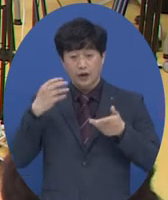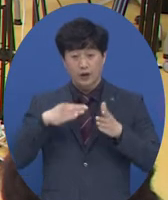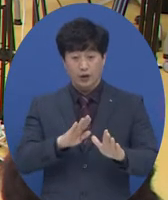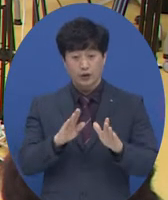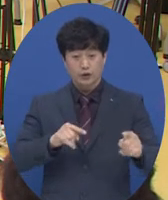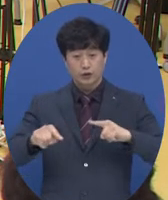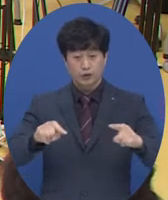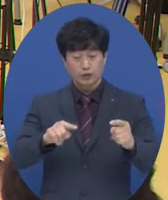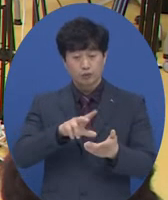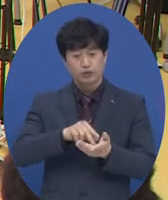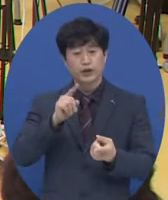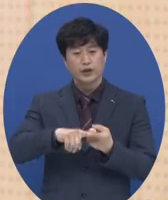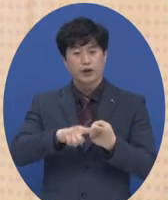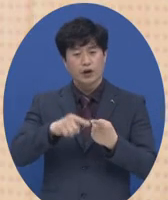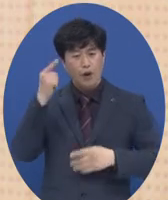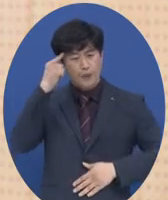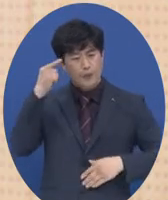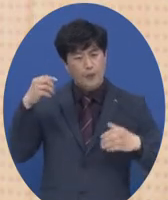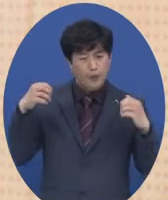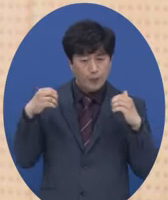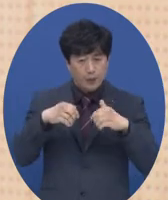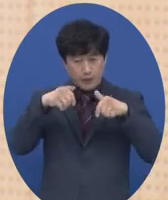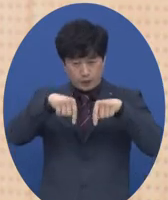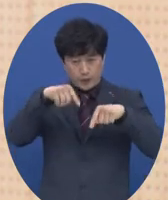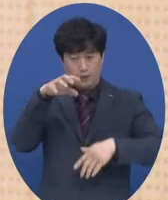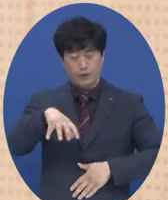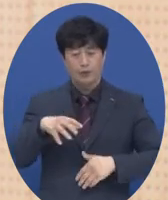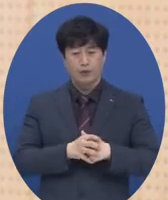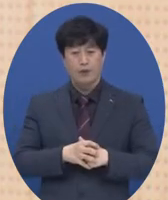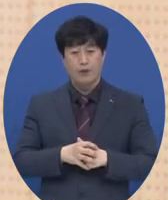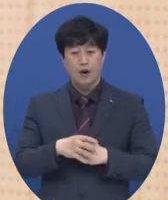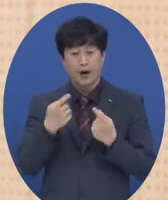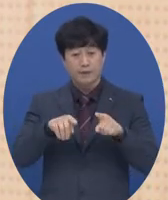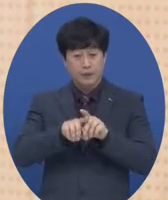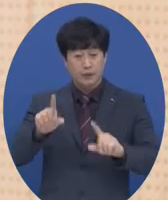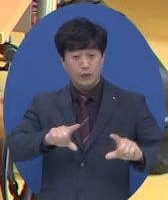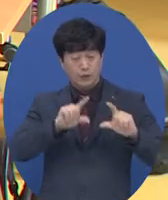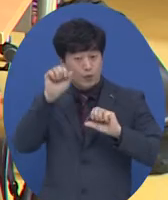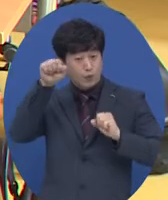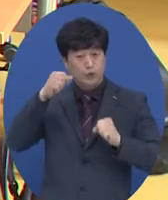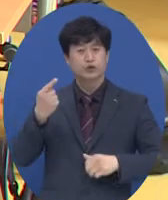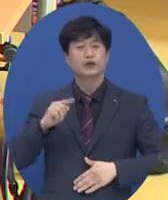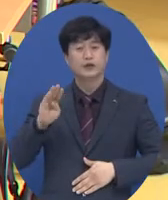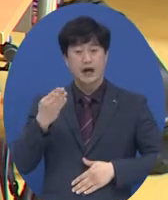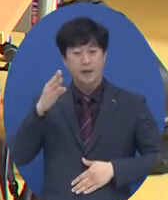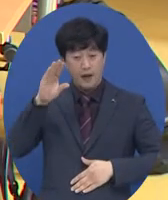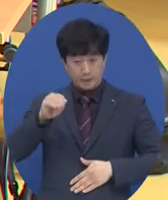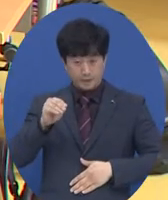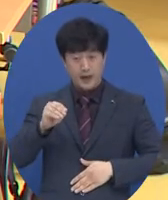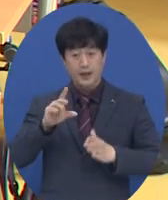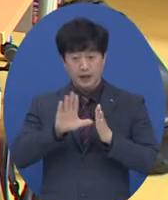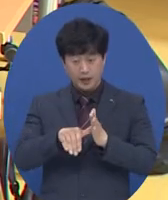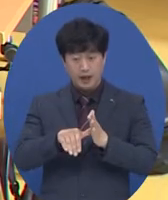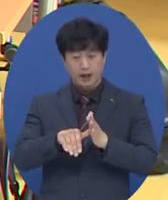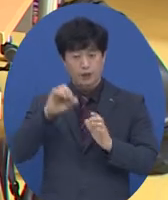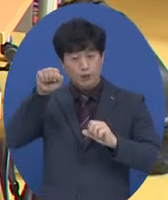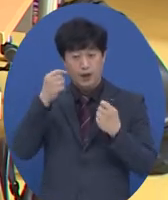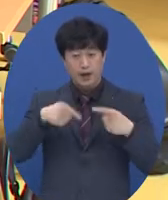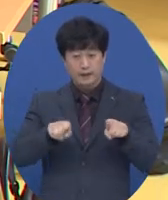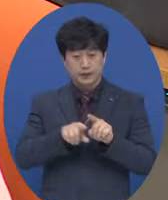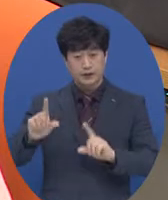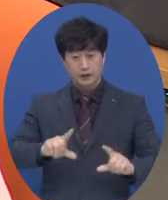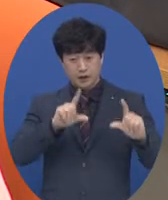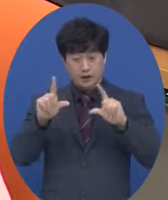경기도의 정책과제에 대해 머리를 맞대는 토론장. 반려동물 1,400만 시대를 맞아 반려동물과 상생하기 위한 방안에